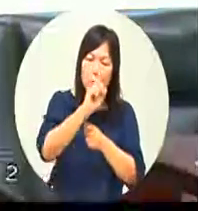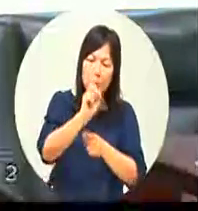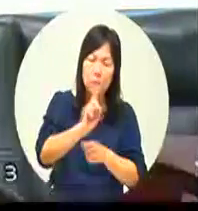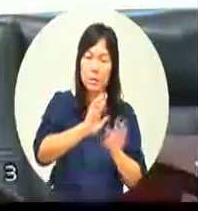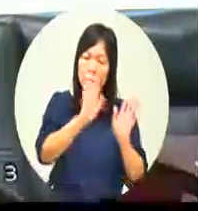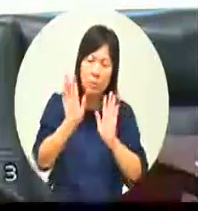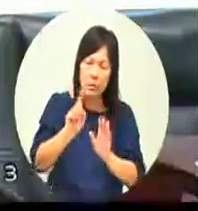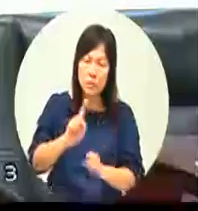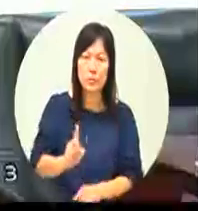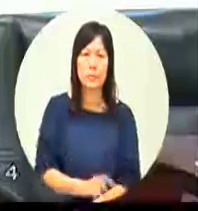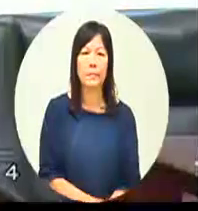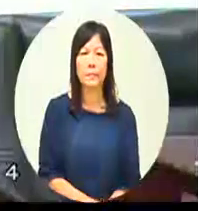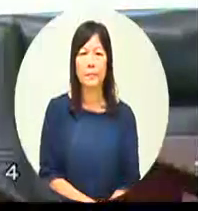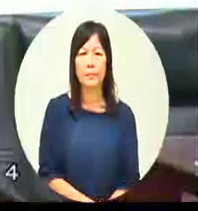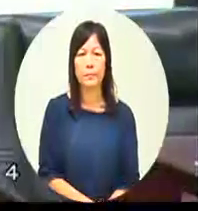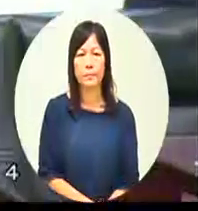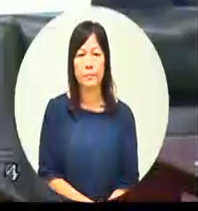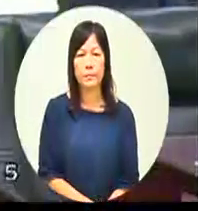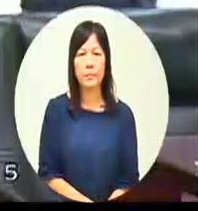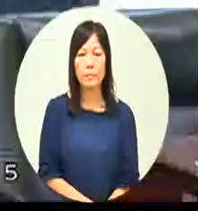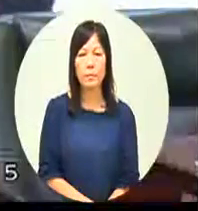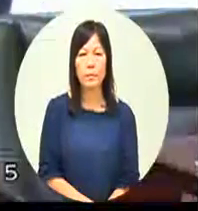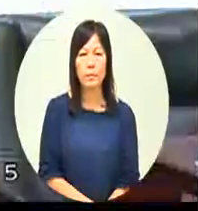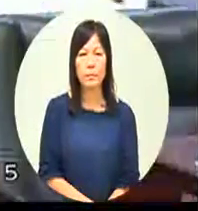目前，